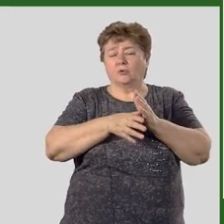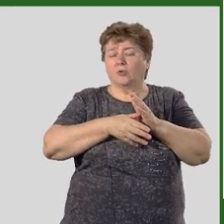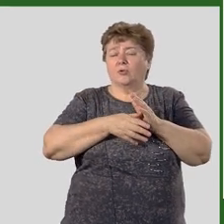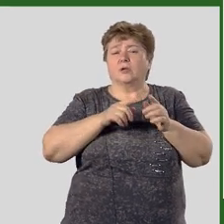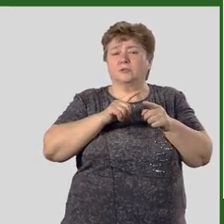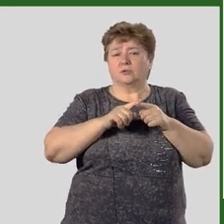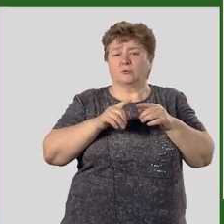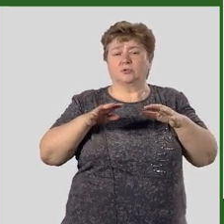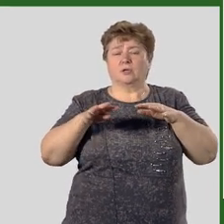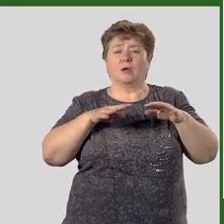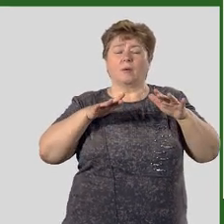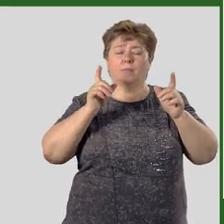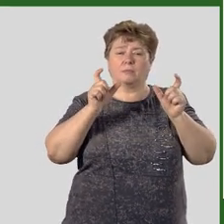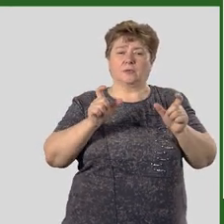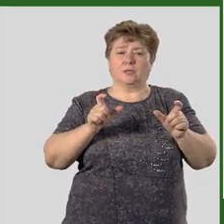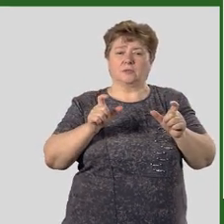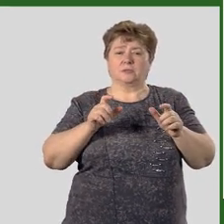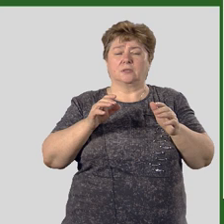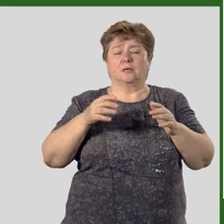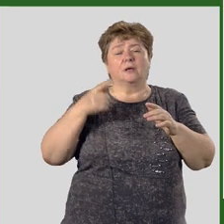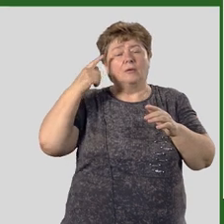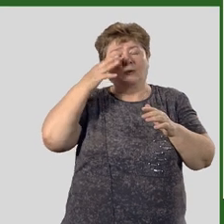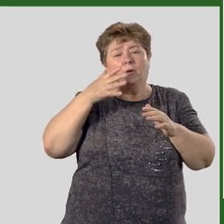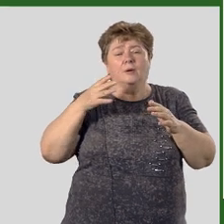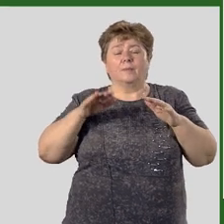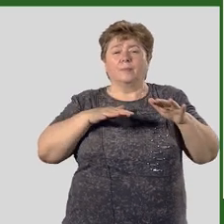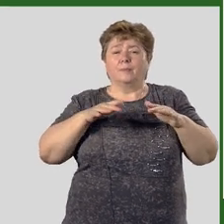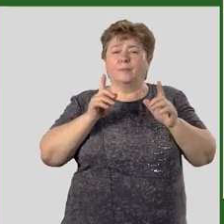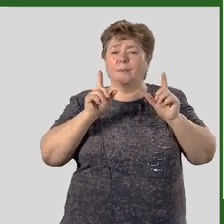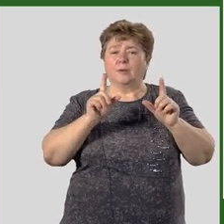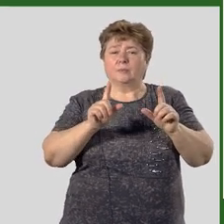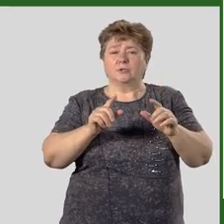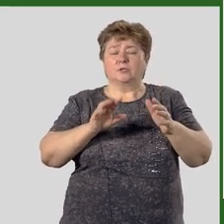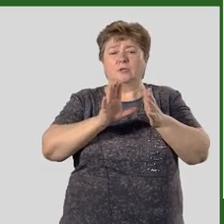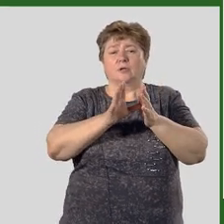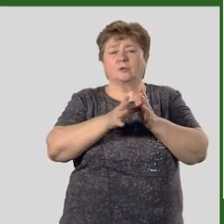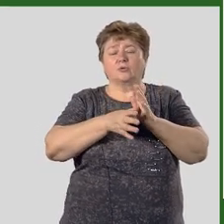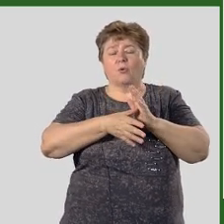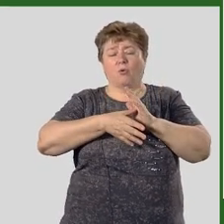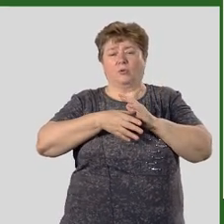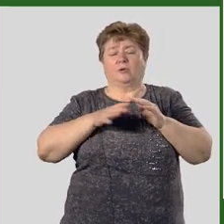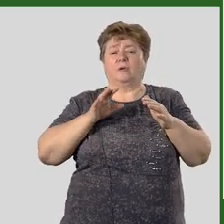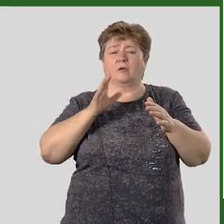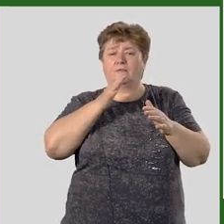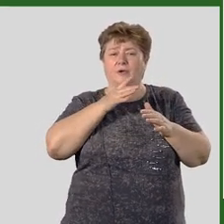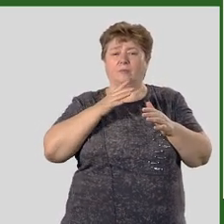Долгосрочная миграция, подразумевающая перемещение на длительный период, более чем на